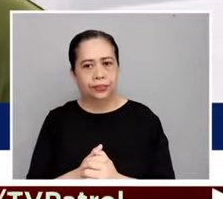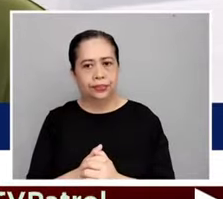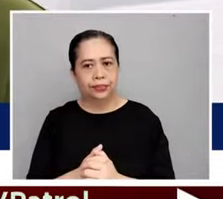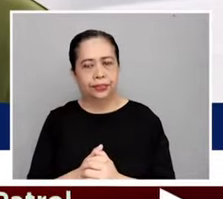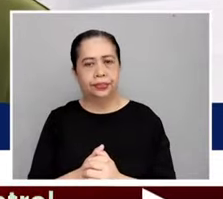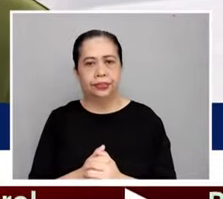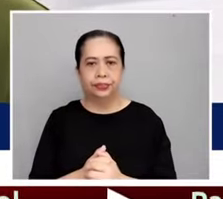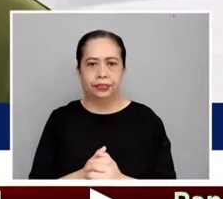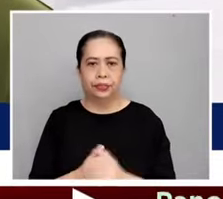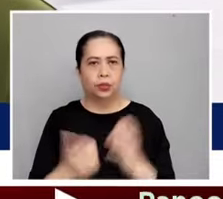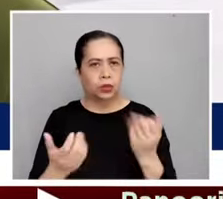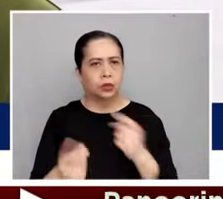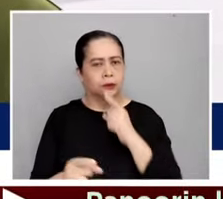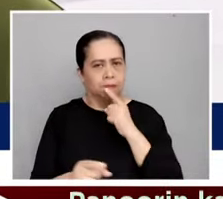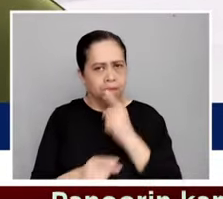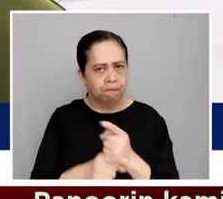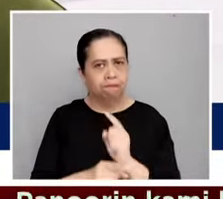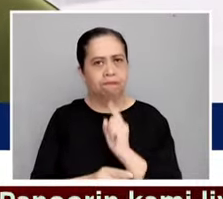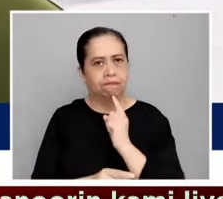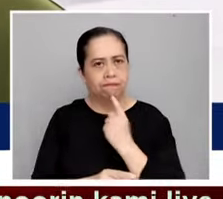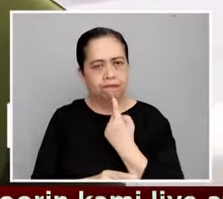we really going to